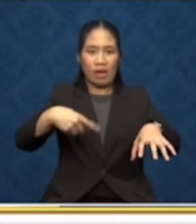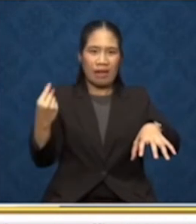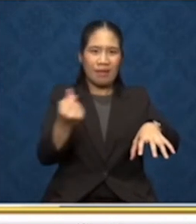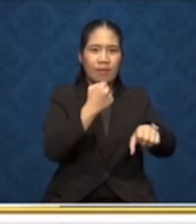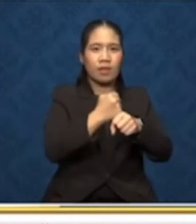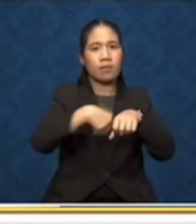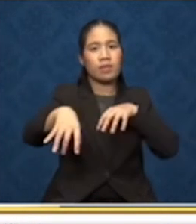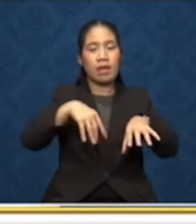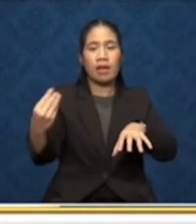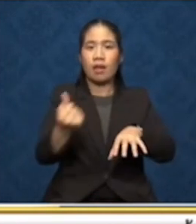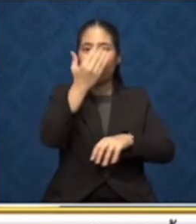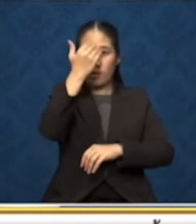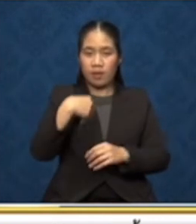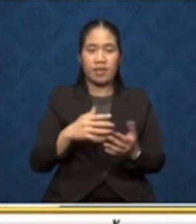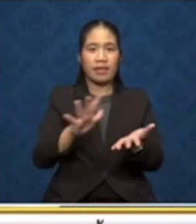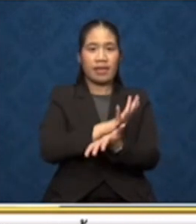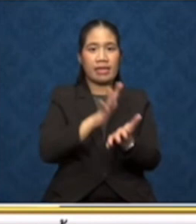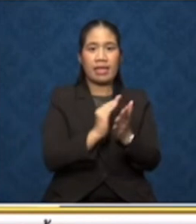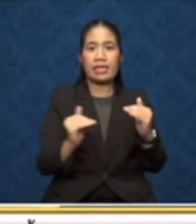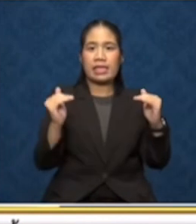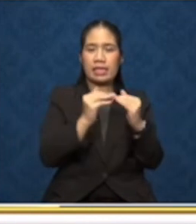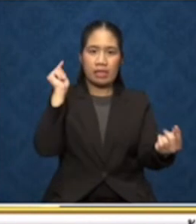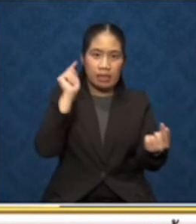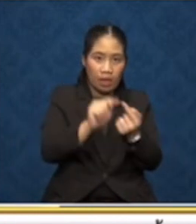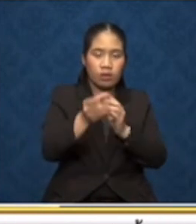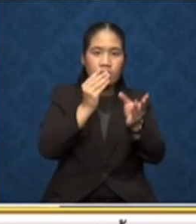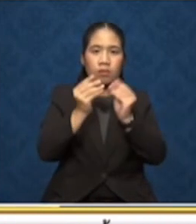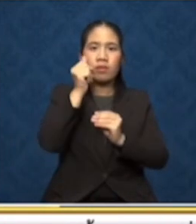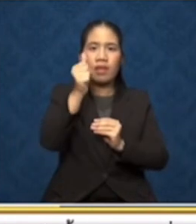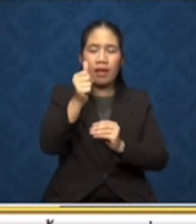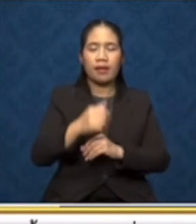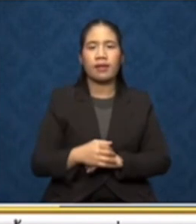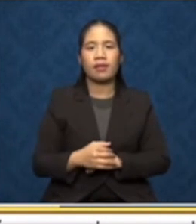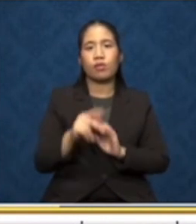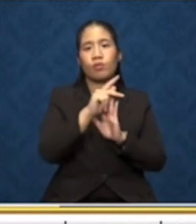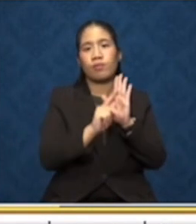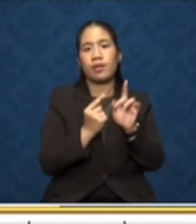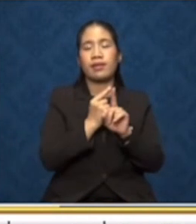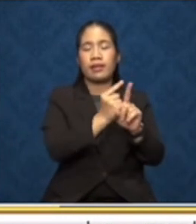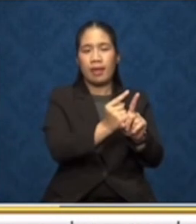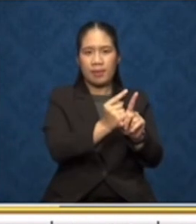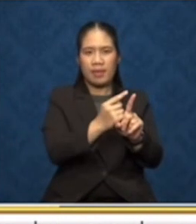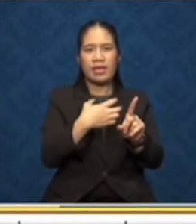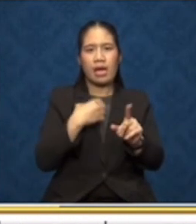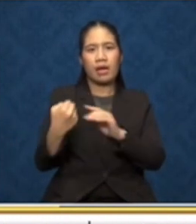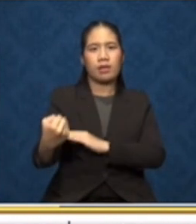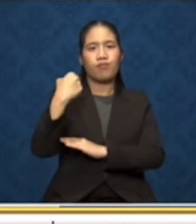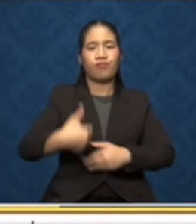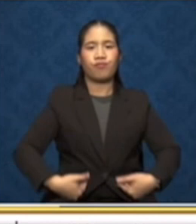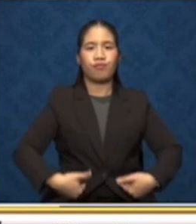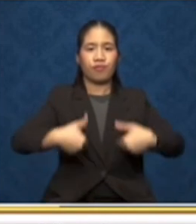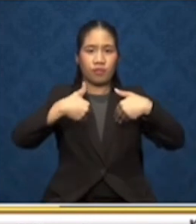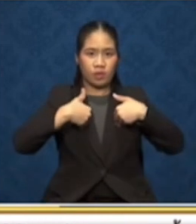ยเร็วเพื่อได้มีเอกสารสิทธิ์ในการเข้าถึงแหล่งเรียนทุนที่ถูกต้องตามกฎหมายสร้างความมั่นคงในการด